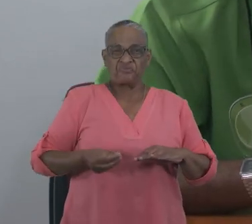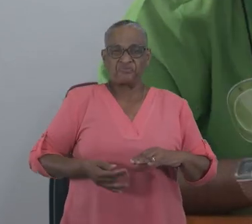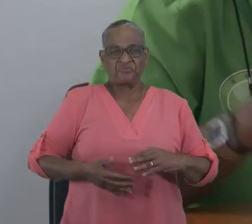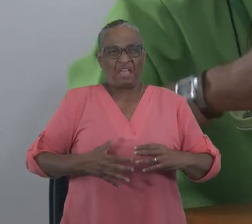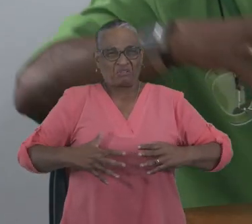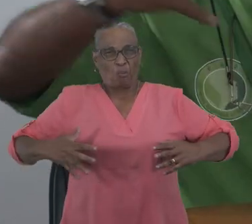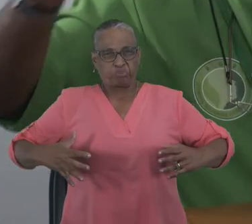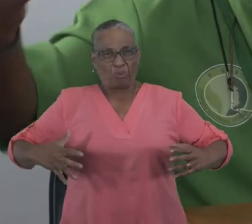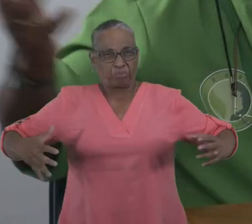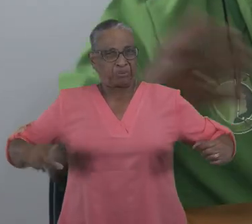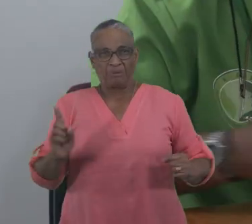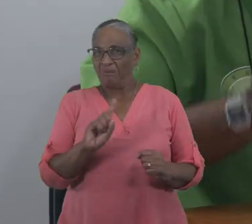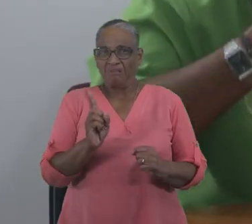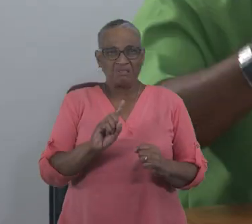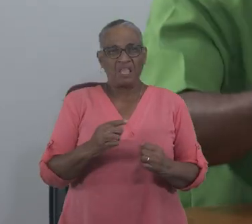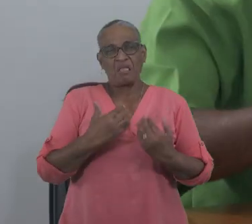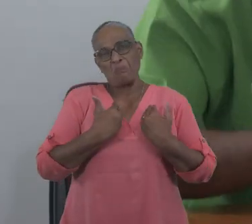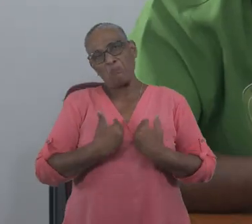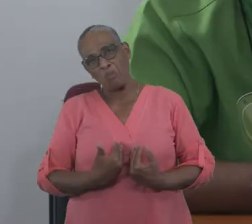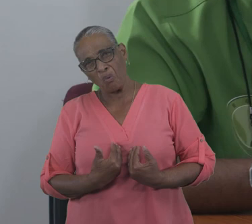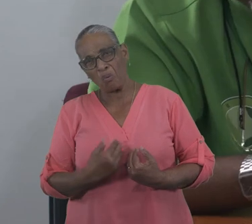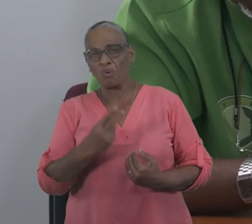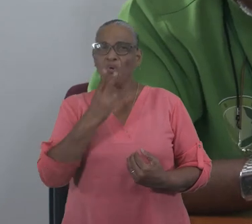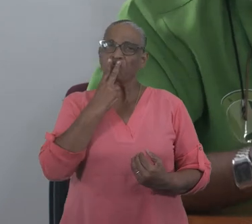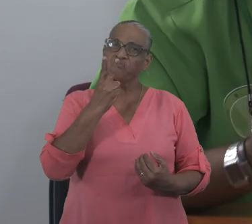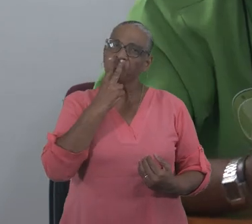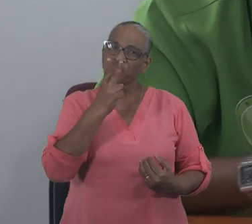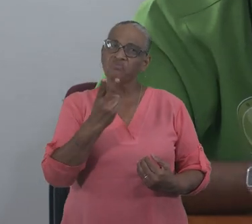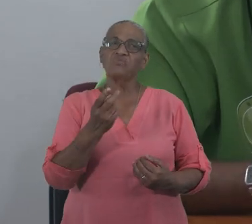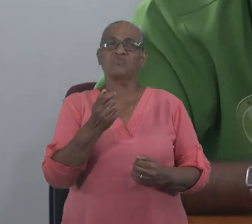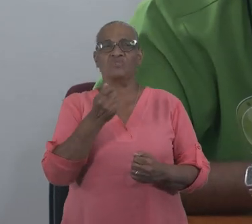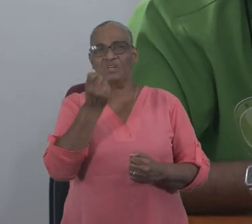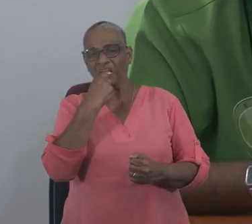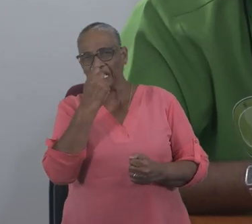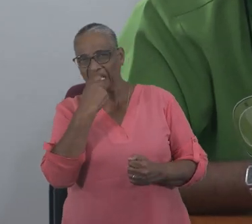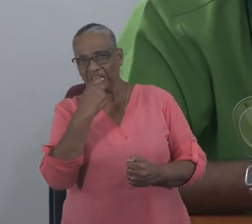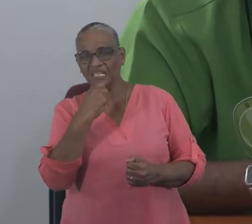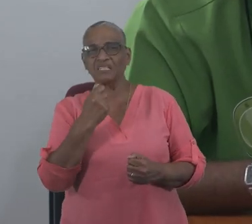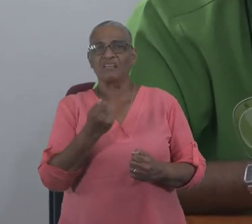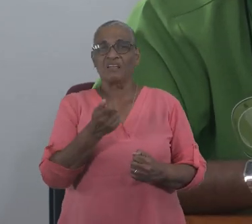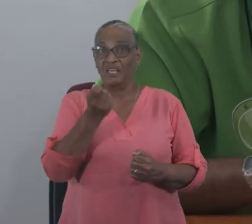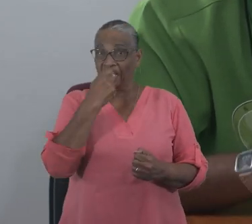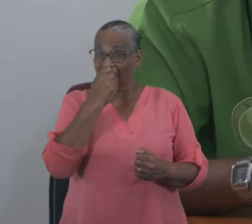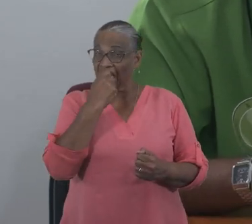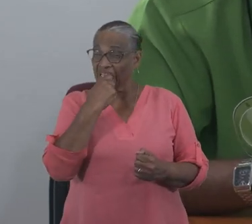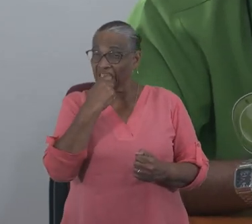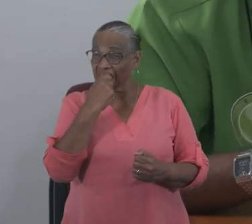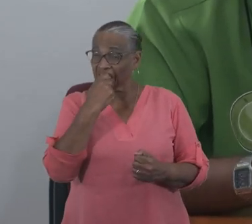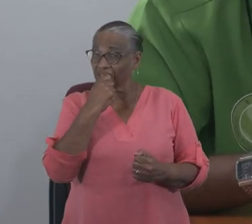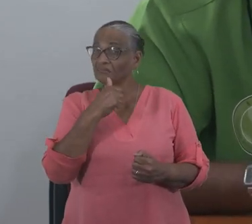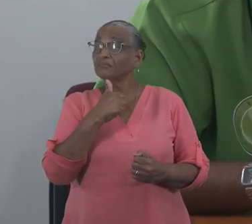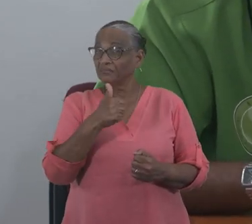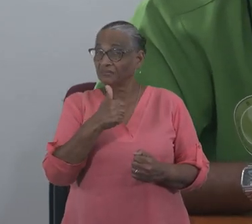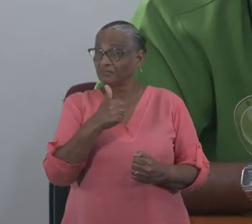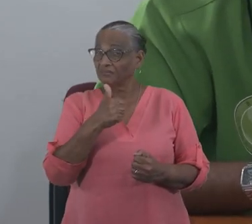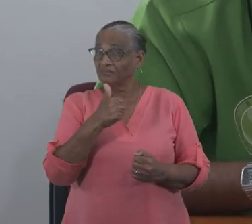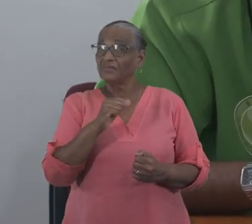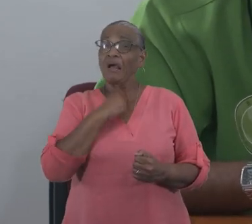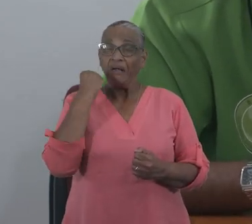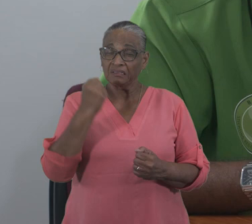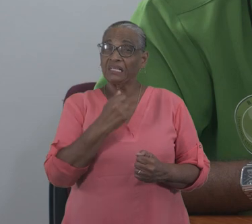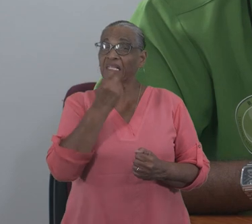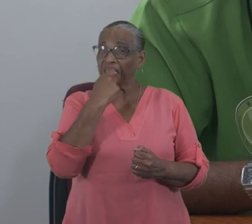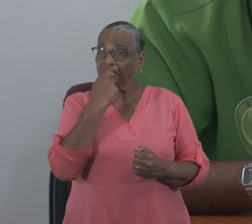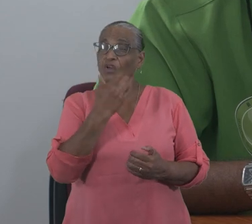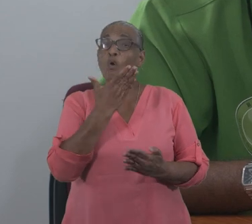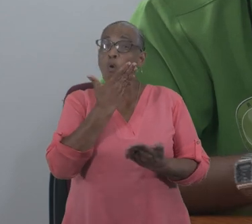cholesterol, nog of fatutum zien, want je beweegt, en afvoeding en smokkel. Maar met voeding, we takken altijd. Hè.